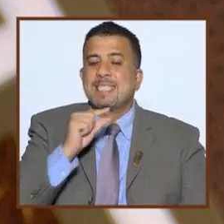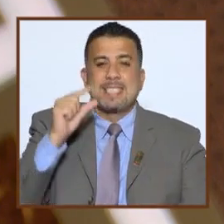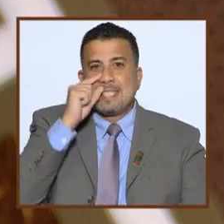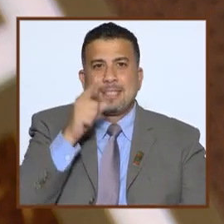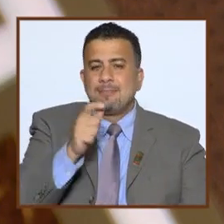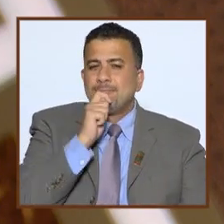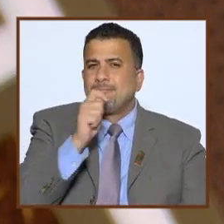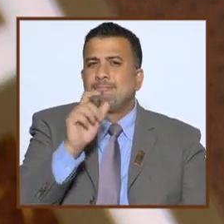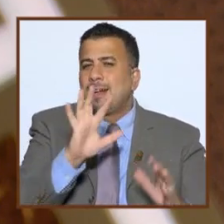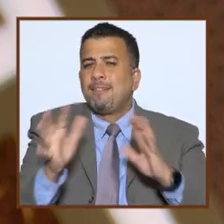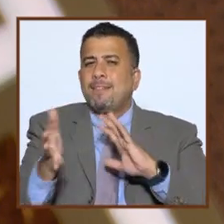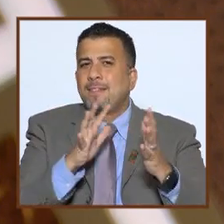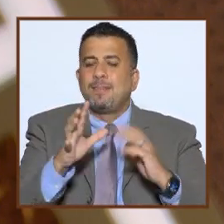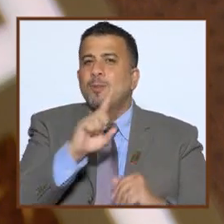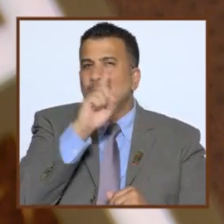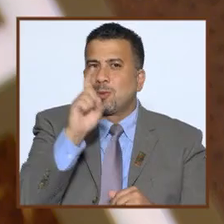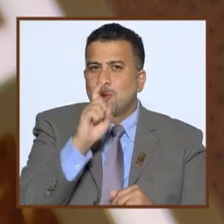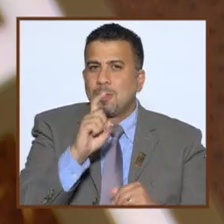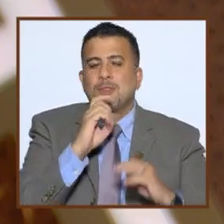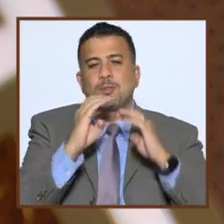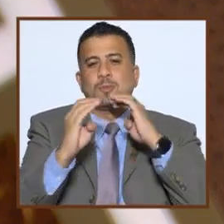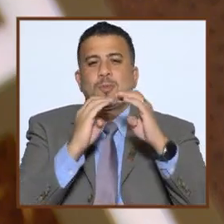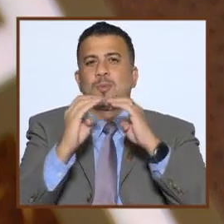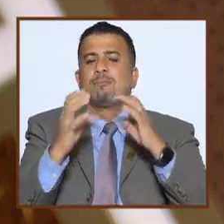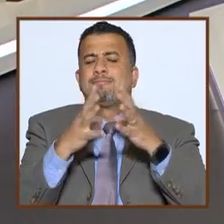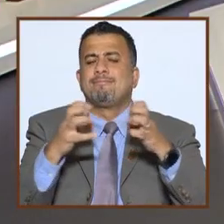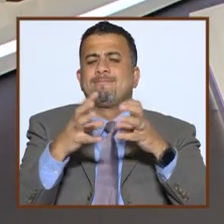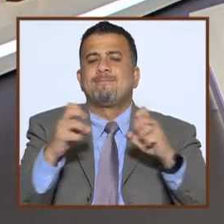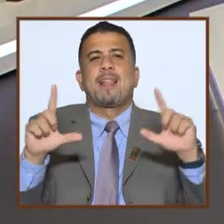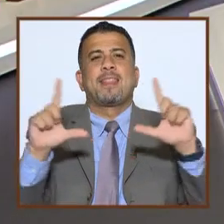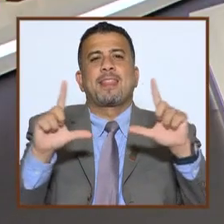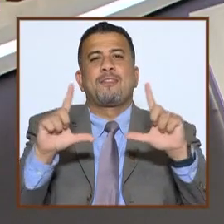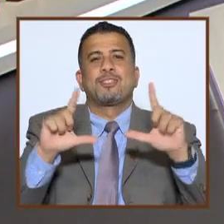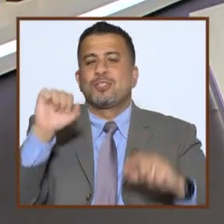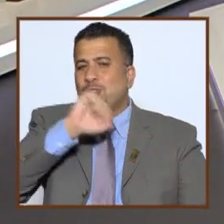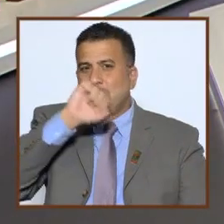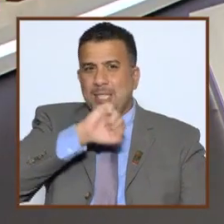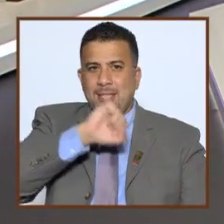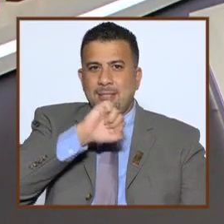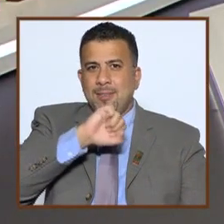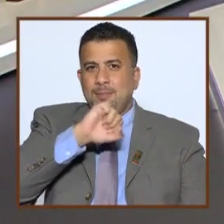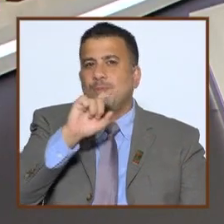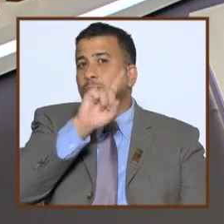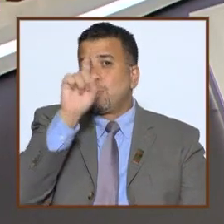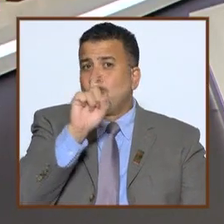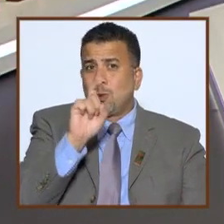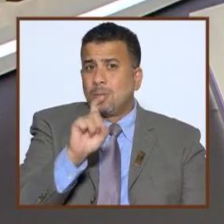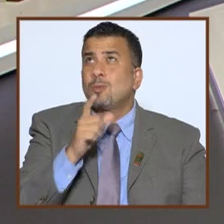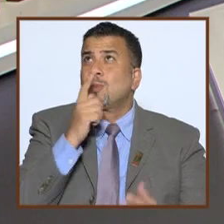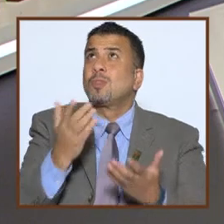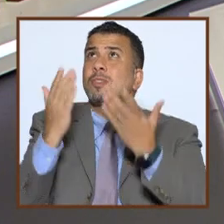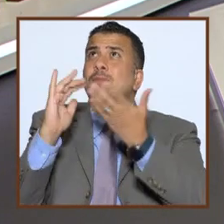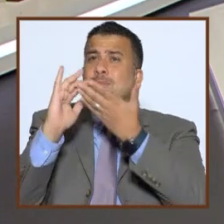من برنامجكم الذي اجيب فيه على اسئلتكم واستفساراتكم على هواتف البرنامج اسال الله تعالى